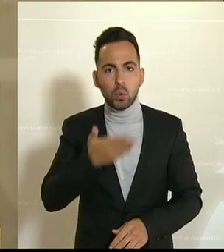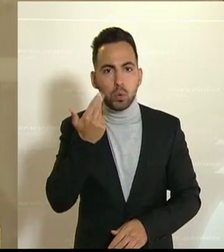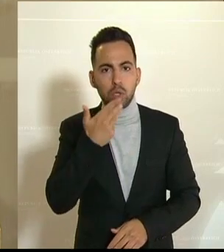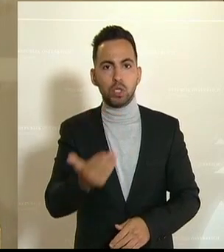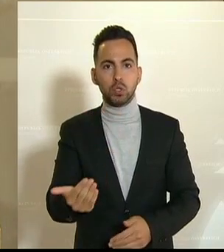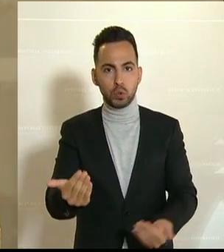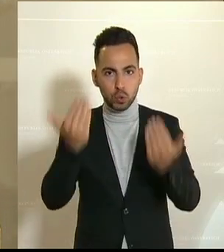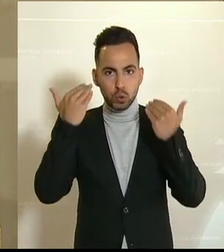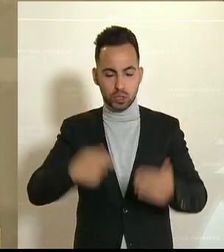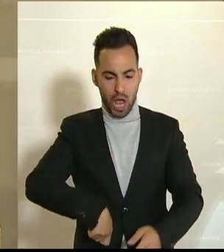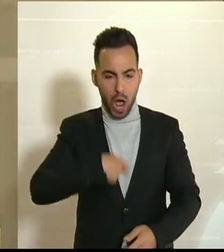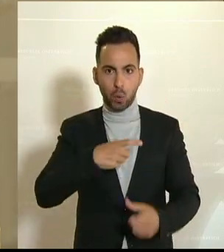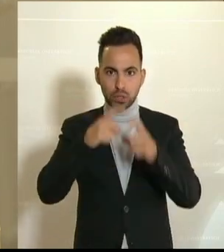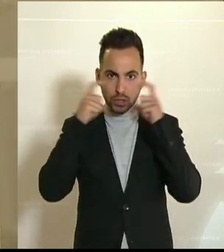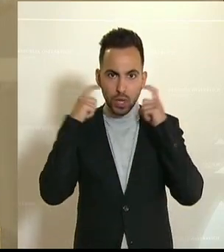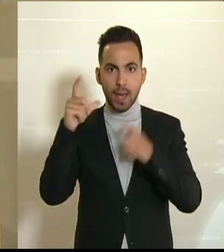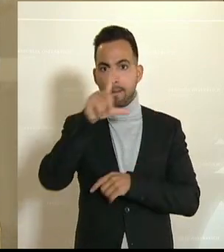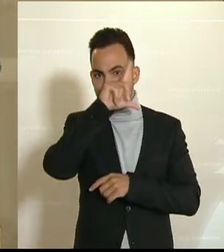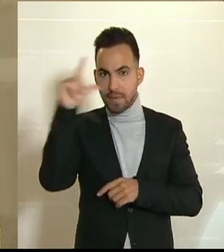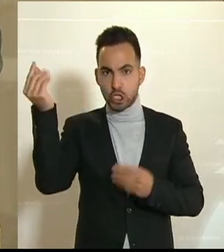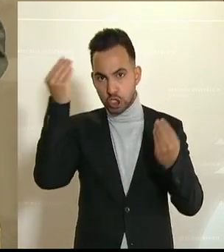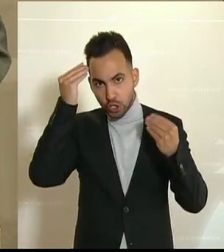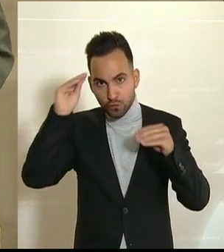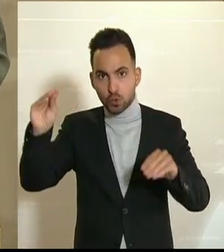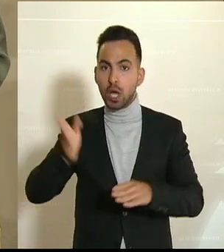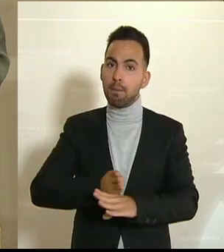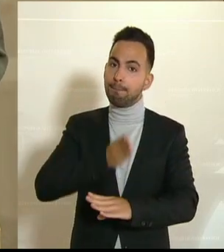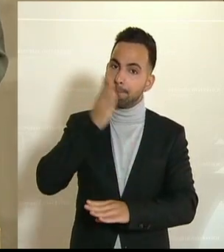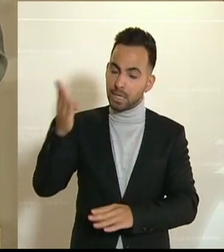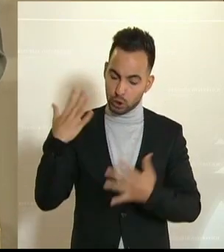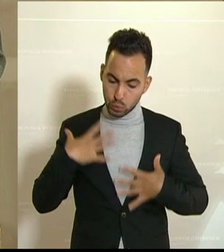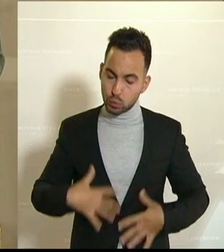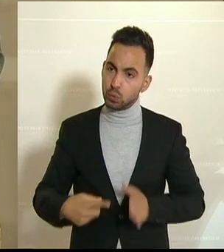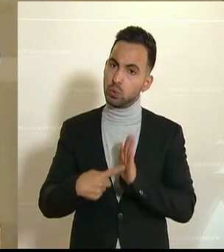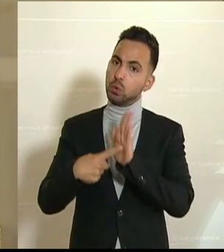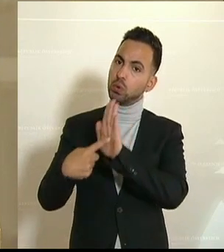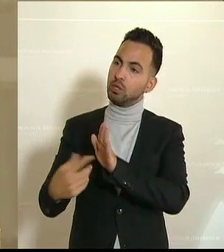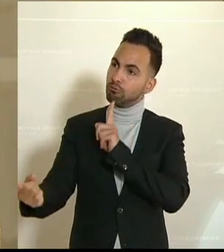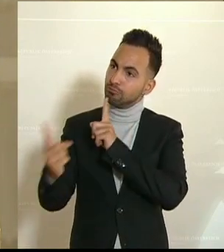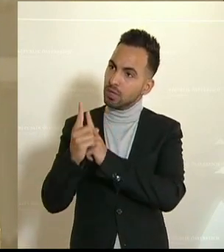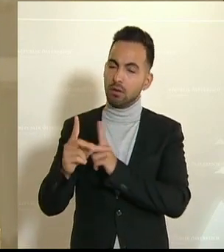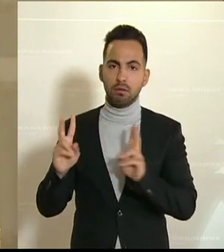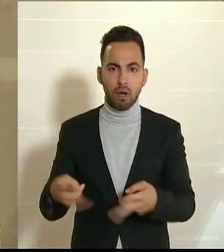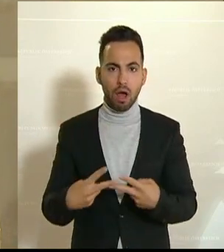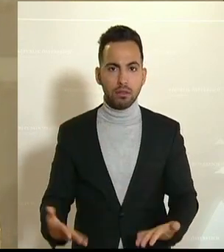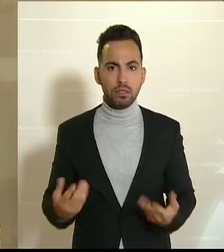wirklich Besuche, menschenwürdige Besuche und menschenwürdige Umstände möglich